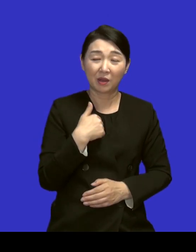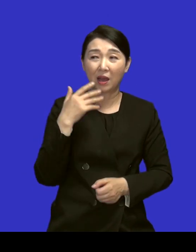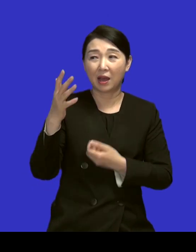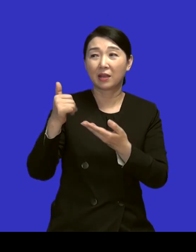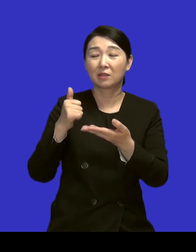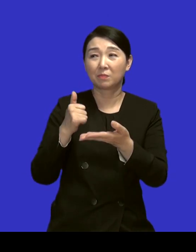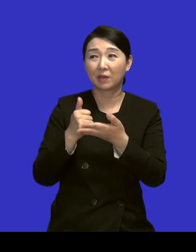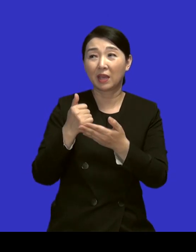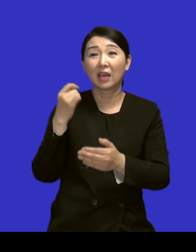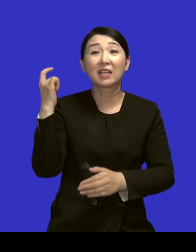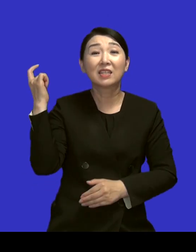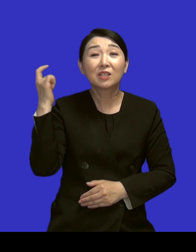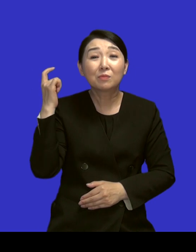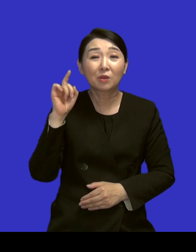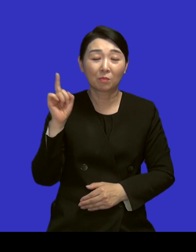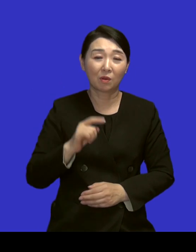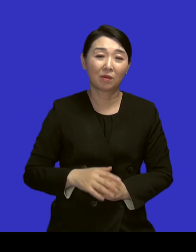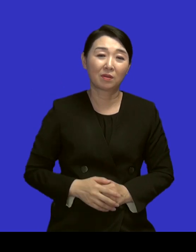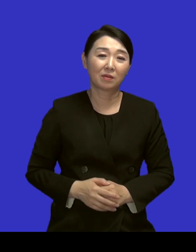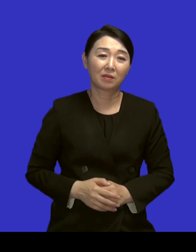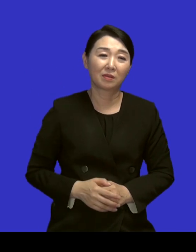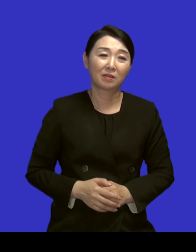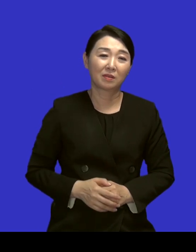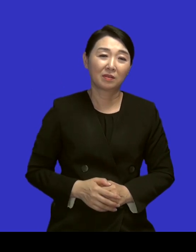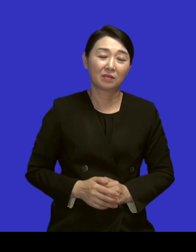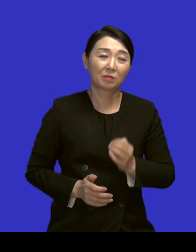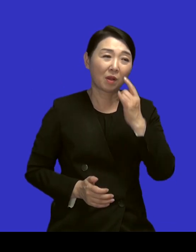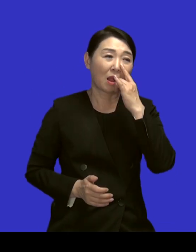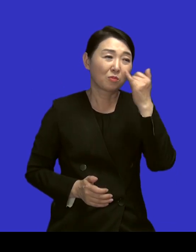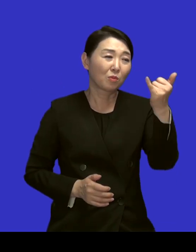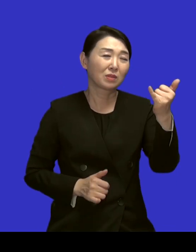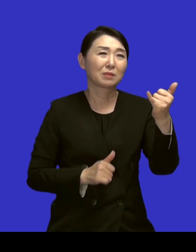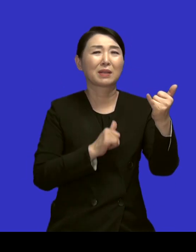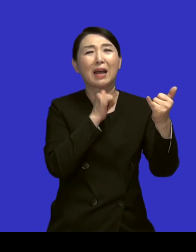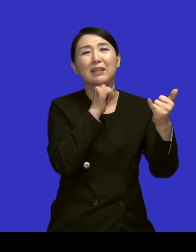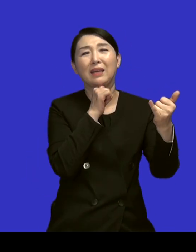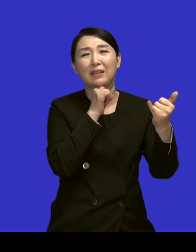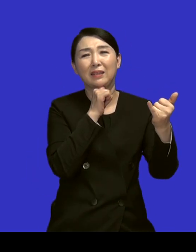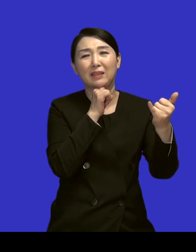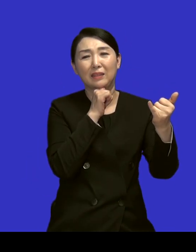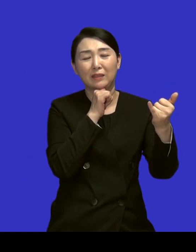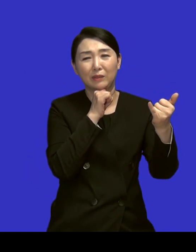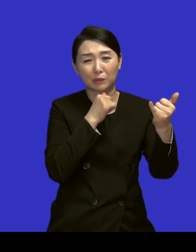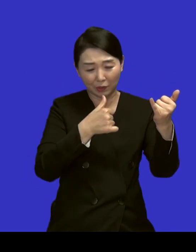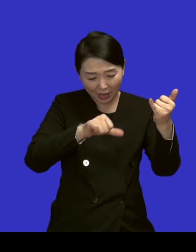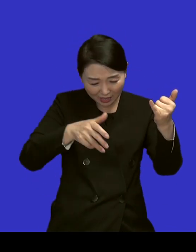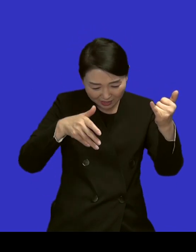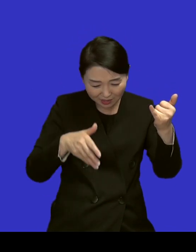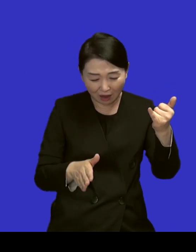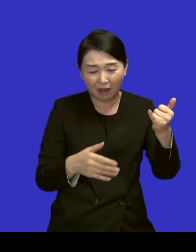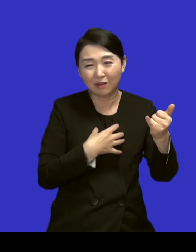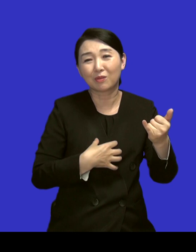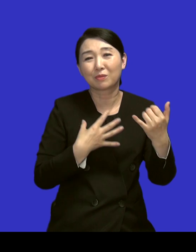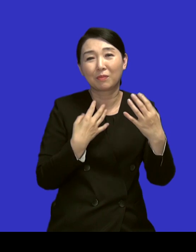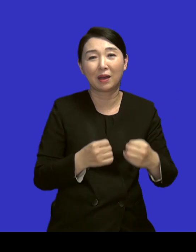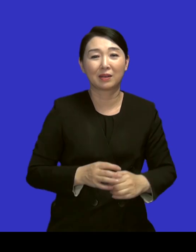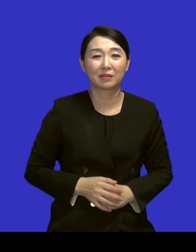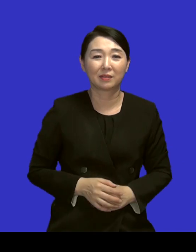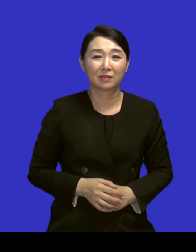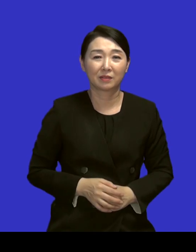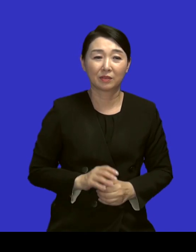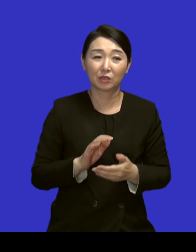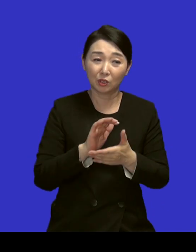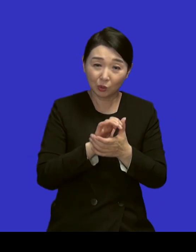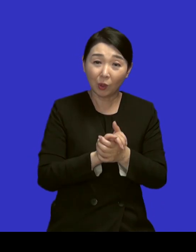들었던 음성이 참 가난한 목회자 가정에서 아이가 태어나니까 너무 걱정이 많으셨던 거죠. 그렇게 기도할